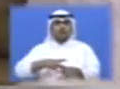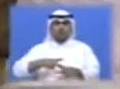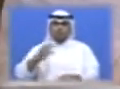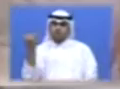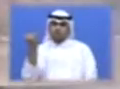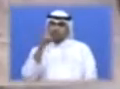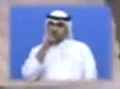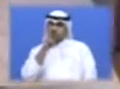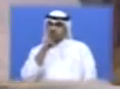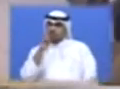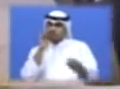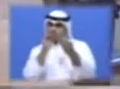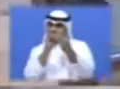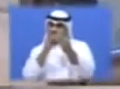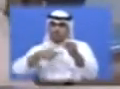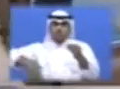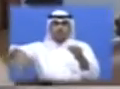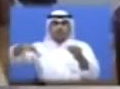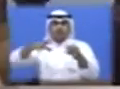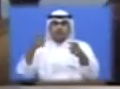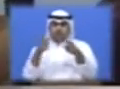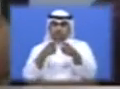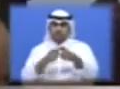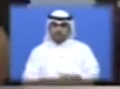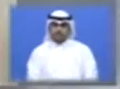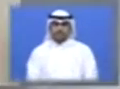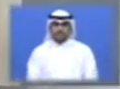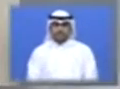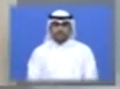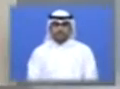والود والتسامح والشورى وسيادة القانون.